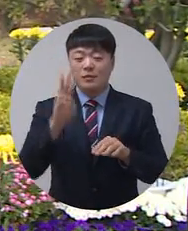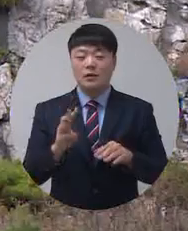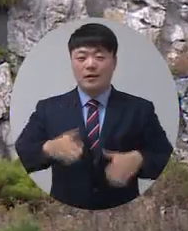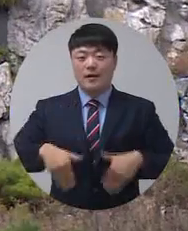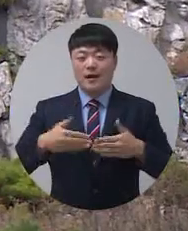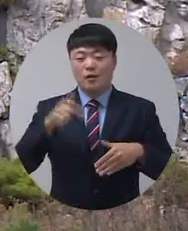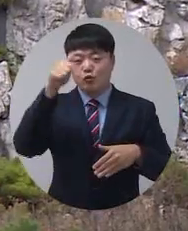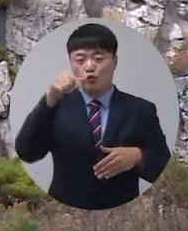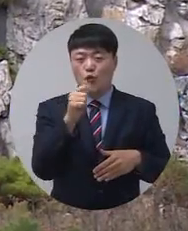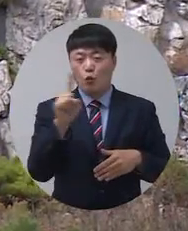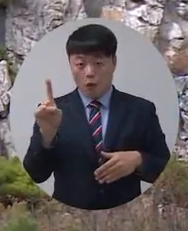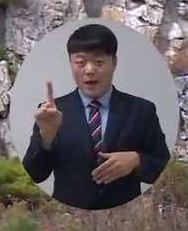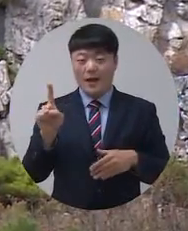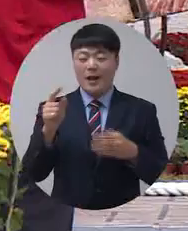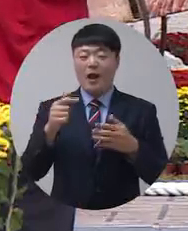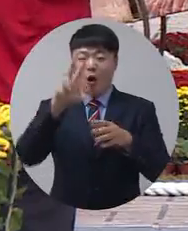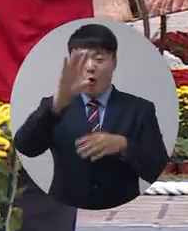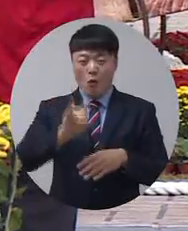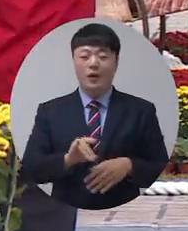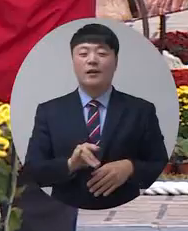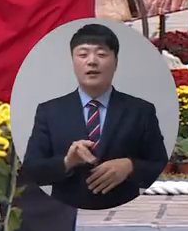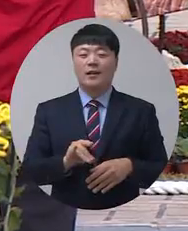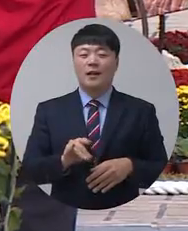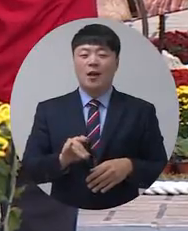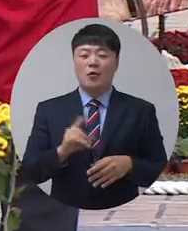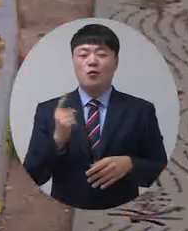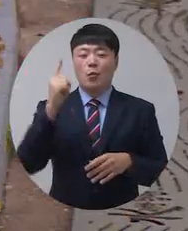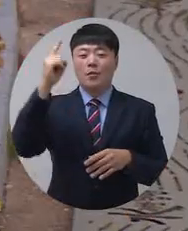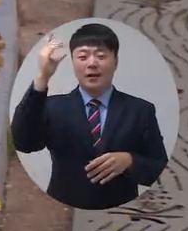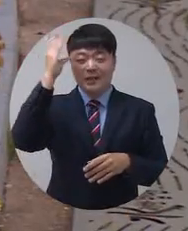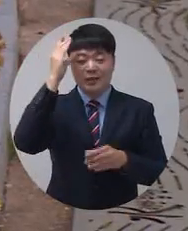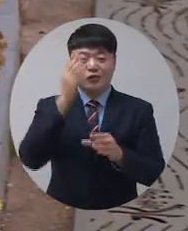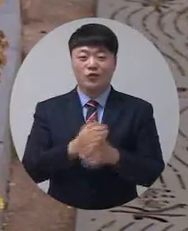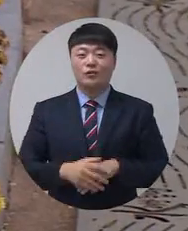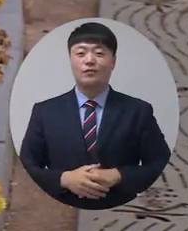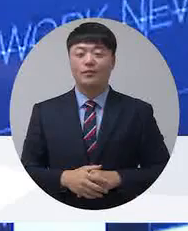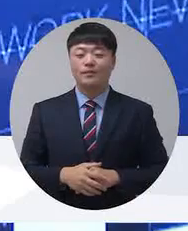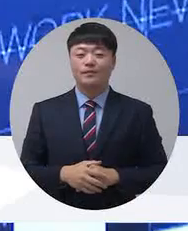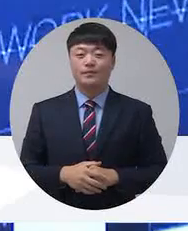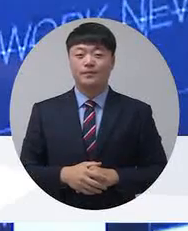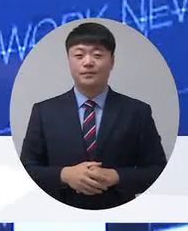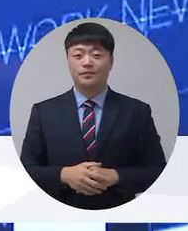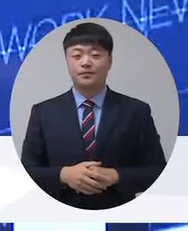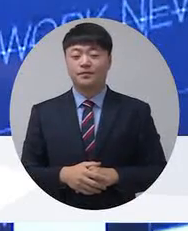어울리는 국화 전시회를 통해 관광 합천의 이미지를 드높일 수 있을 것으로 기대했습니다.